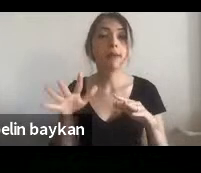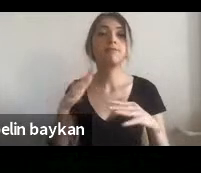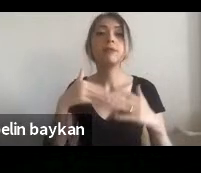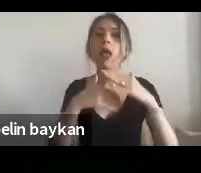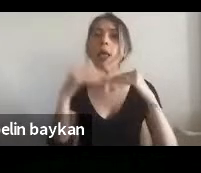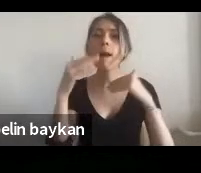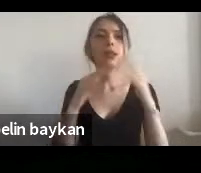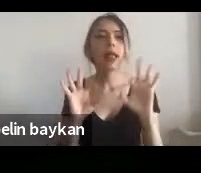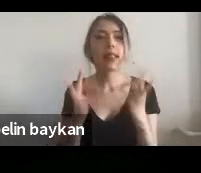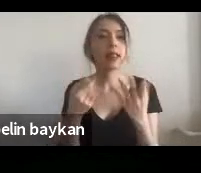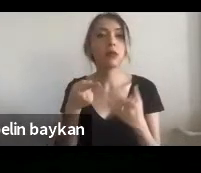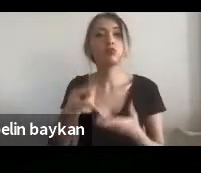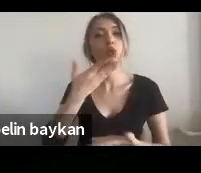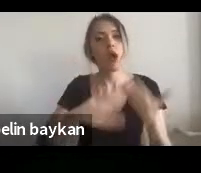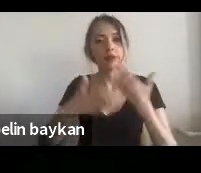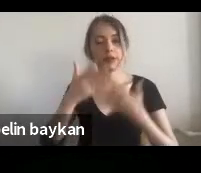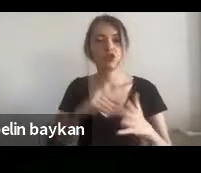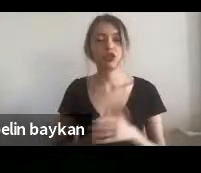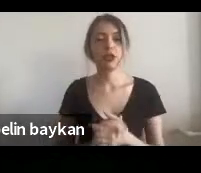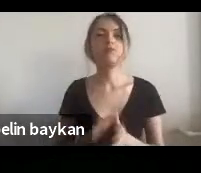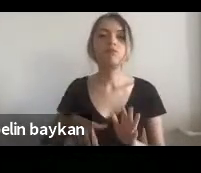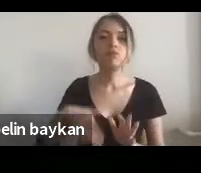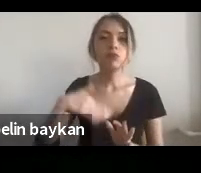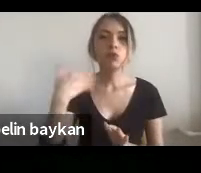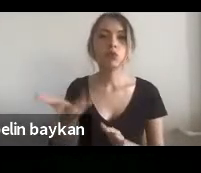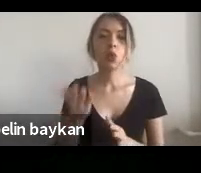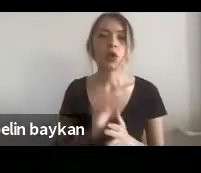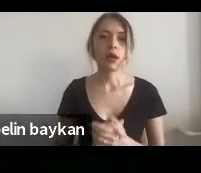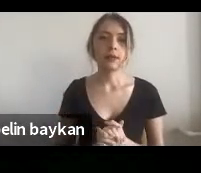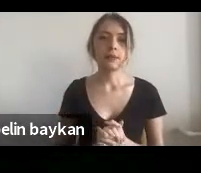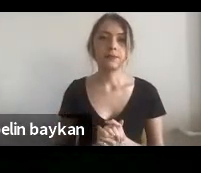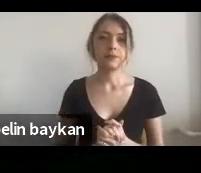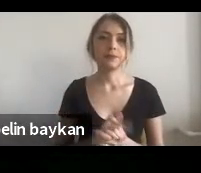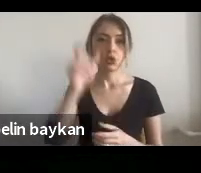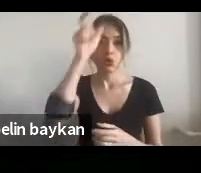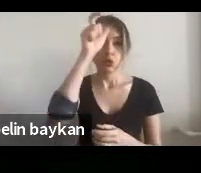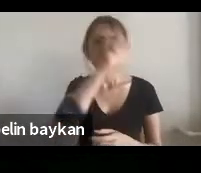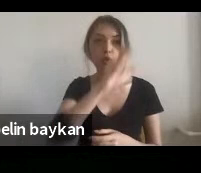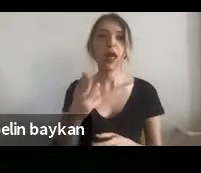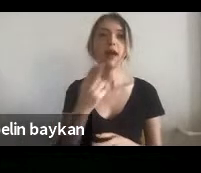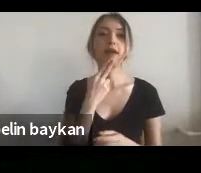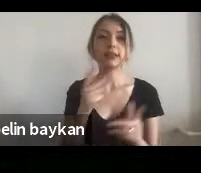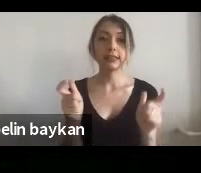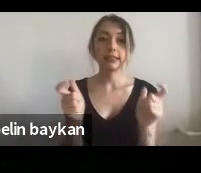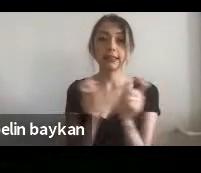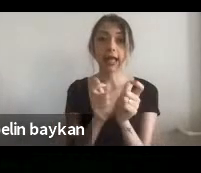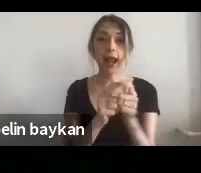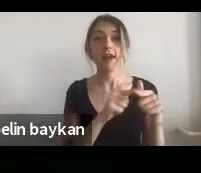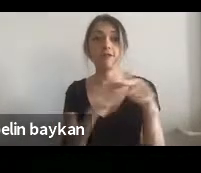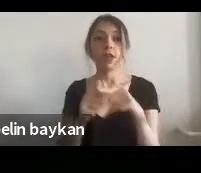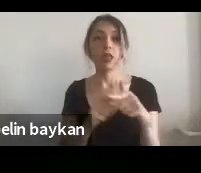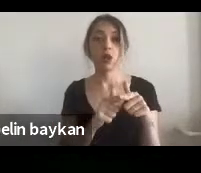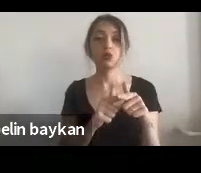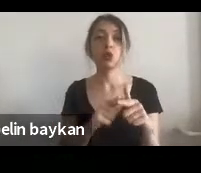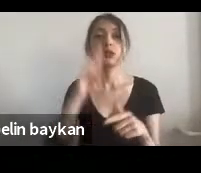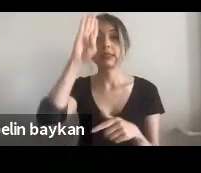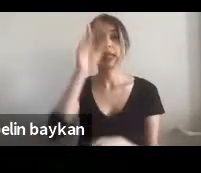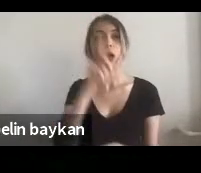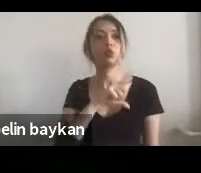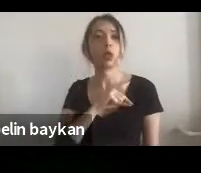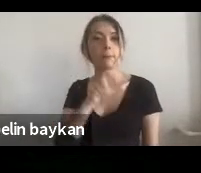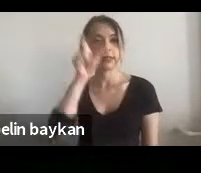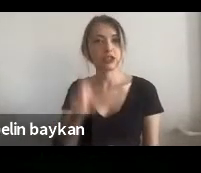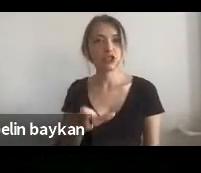onlardan bahsedecek. Daha sonra yine aynı şekilde Türkiye Kadın Dernekleri Federasyonu'nun İstanbul